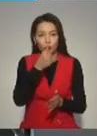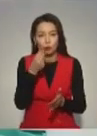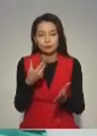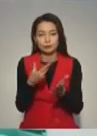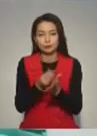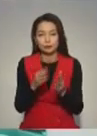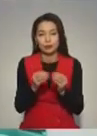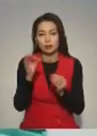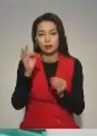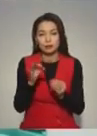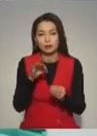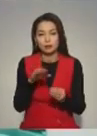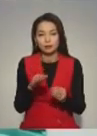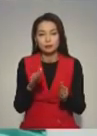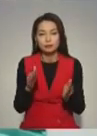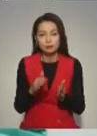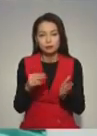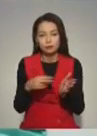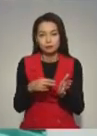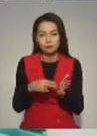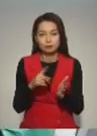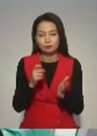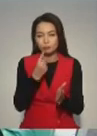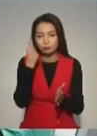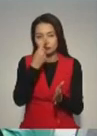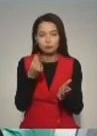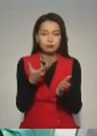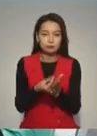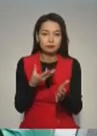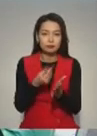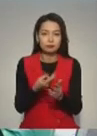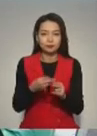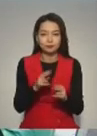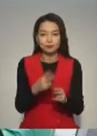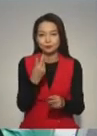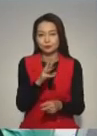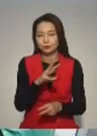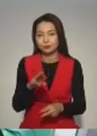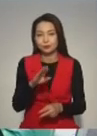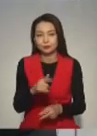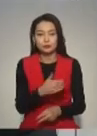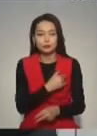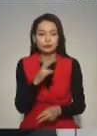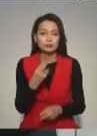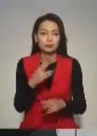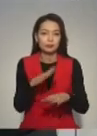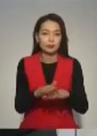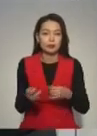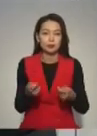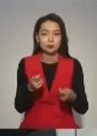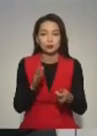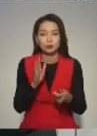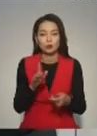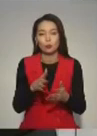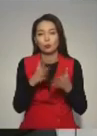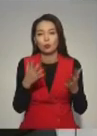составит 10 процентов от наименьшей суммы вклада за год максимум это 2 миллиона тенге инициатива Нацбанка и правительство коснется